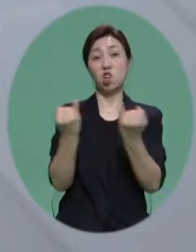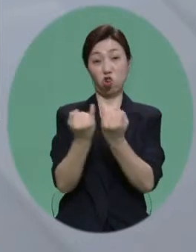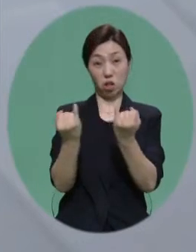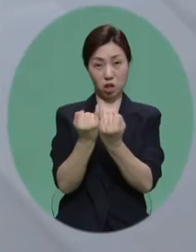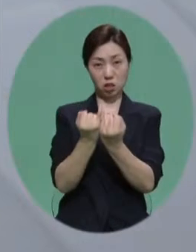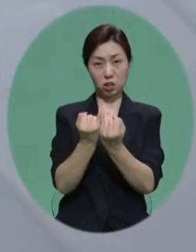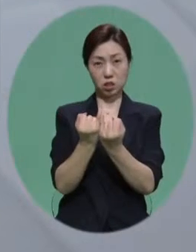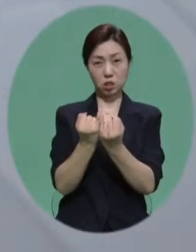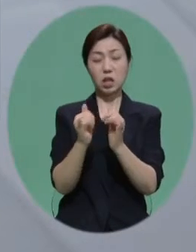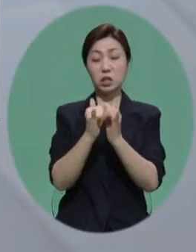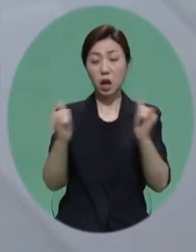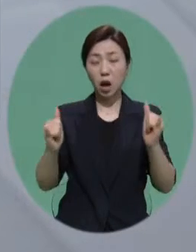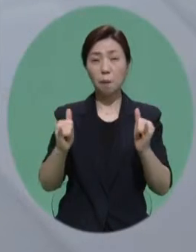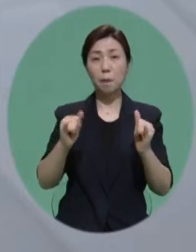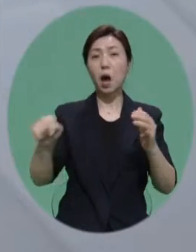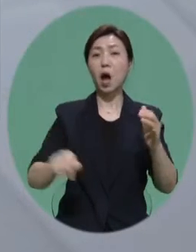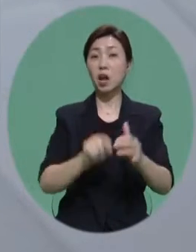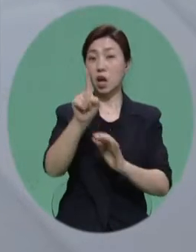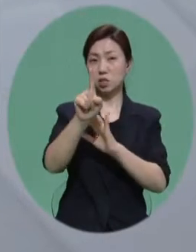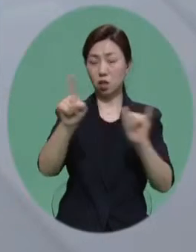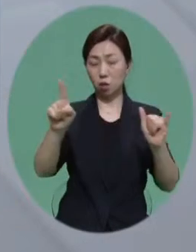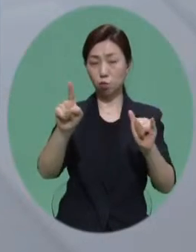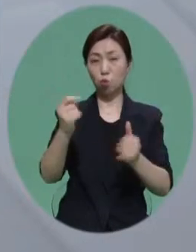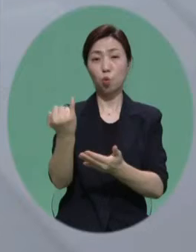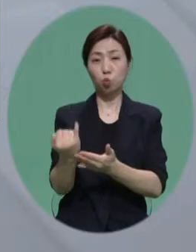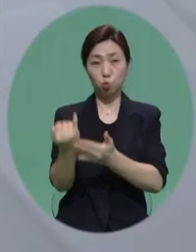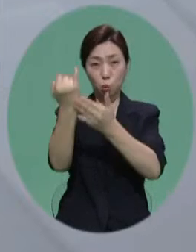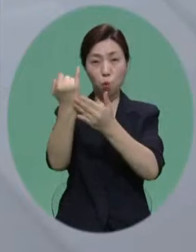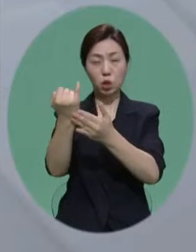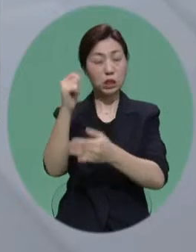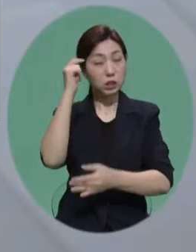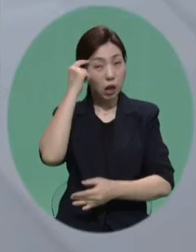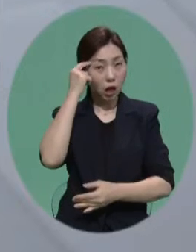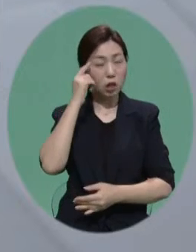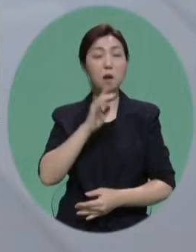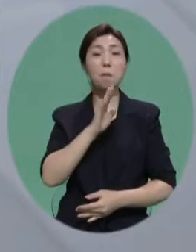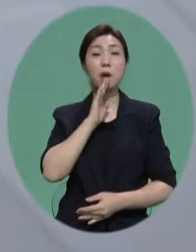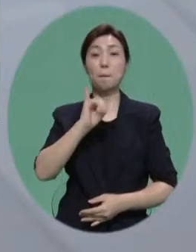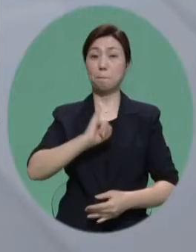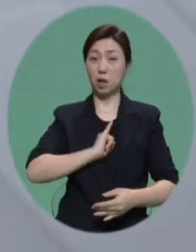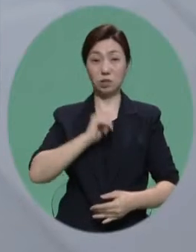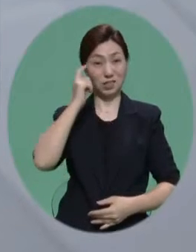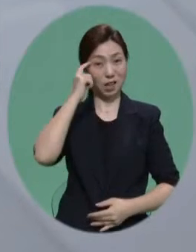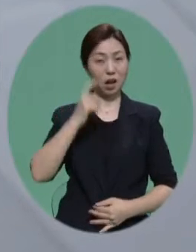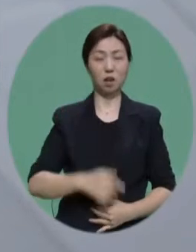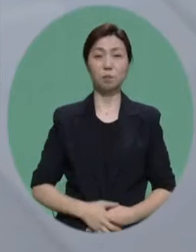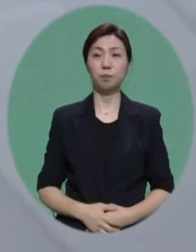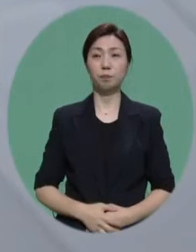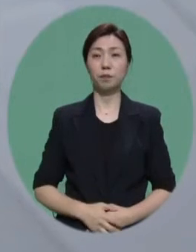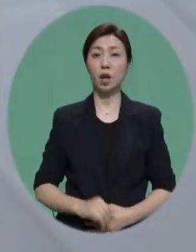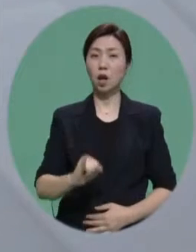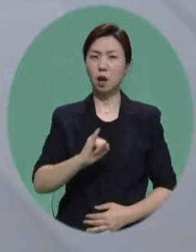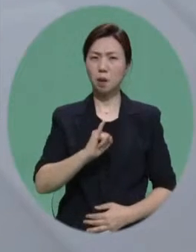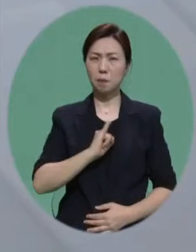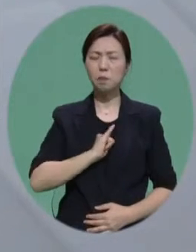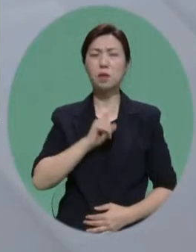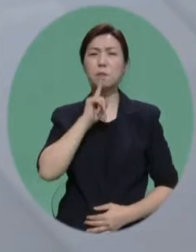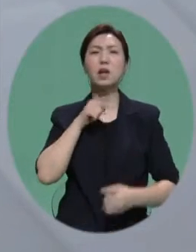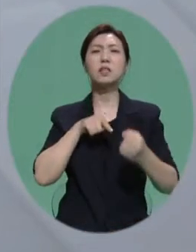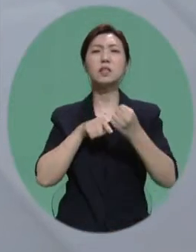존중하는 그런 것을 저는 페미니즘 이라고 생각합니다 글쎄요 해외 있는 셈 이라고 하는 다시 있자 정리를